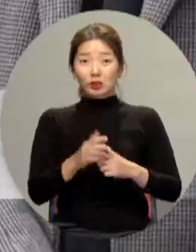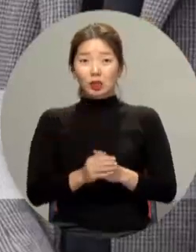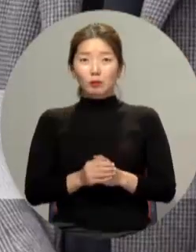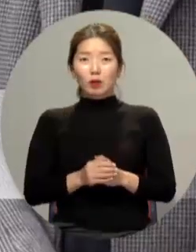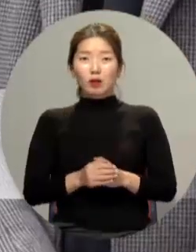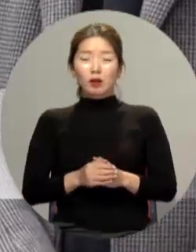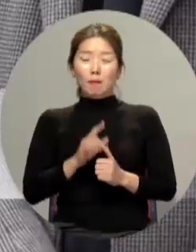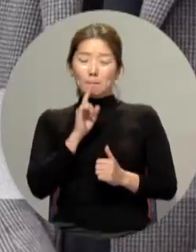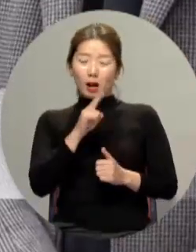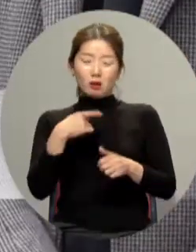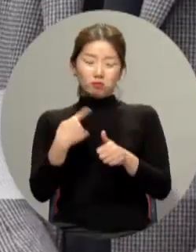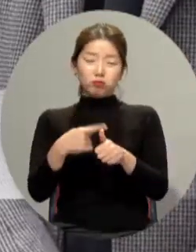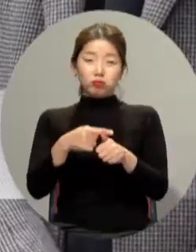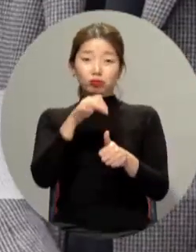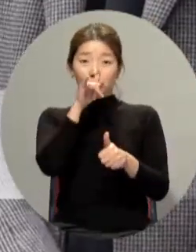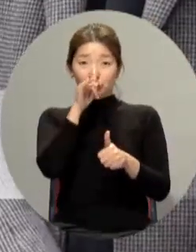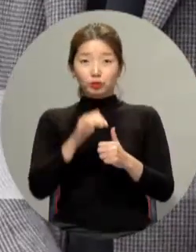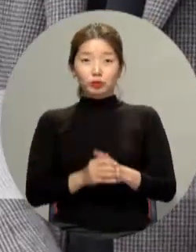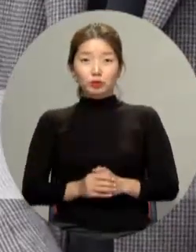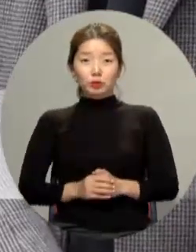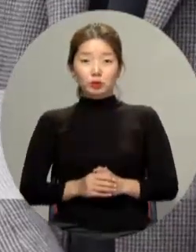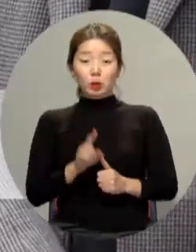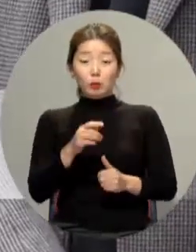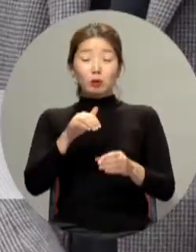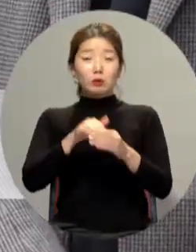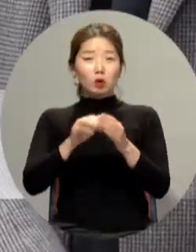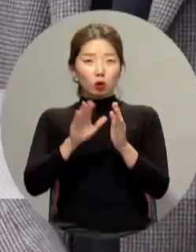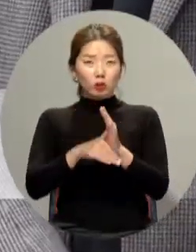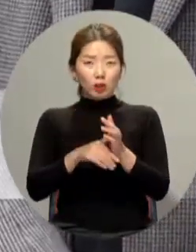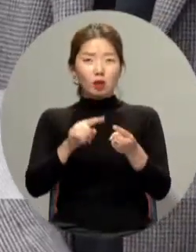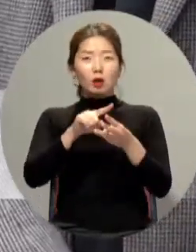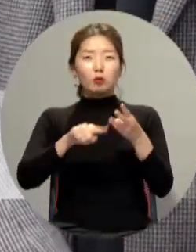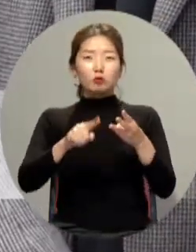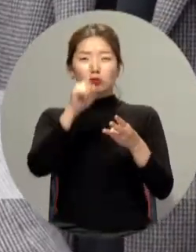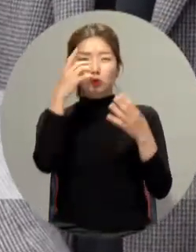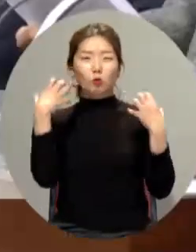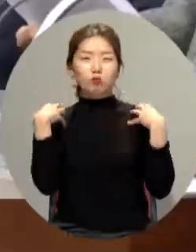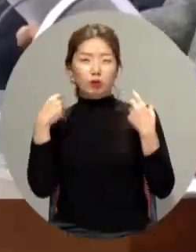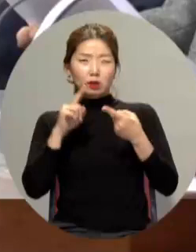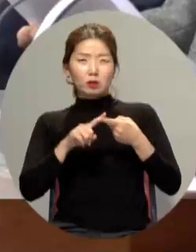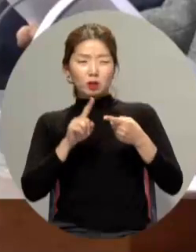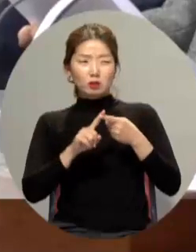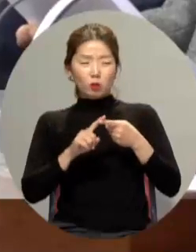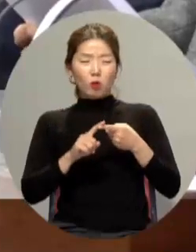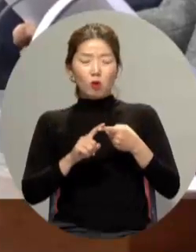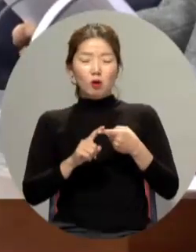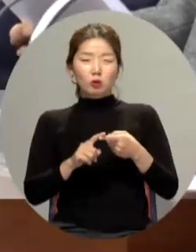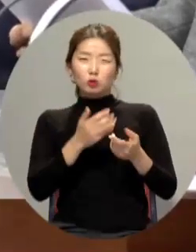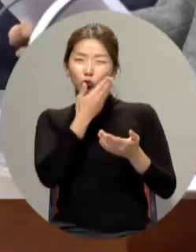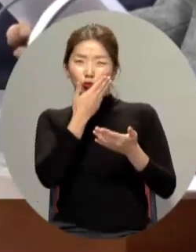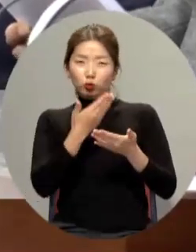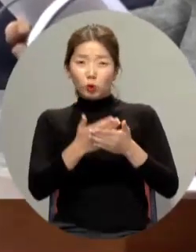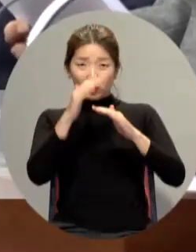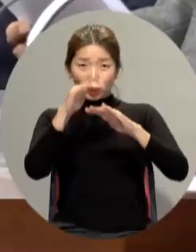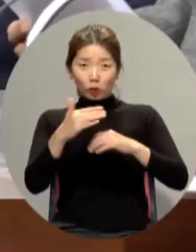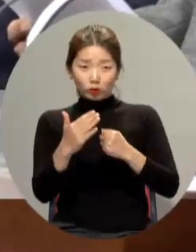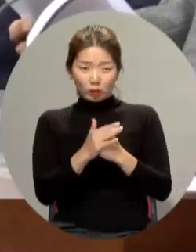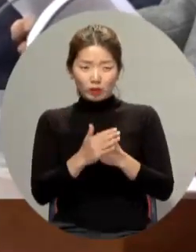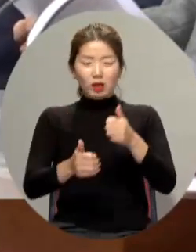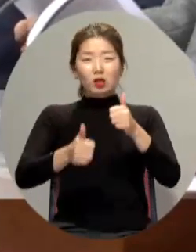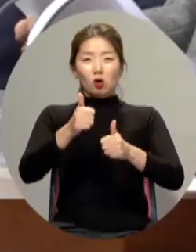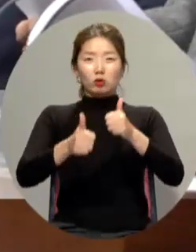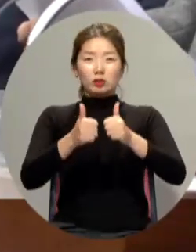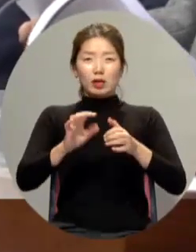강도 높게 비판했습니다 또 이번 총선이 윤성열 정권 심판을 위한 중대한 선거인만큼 정책 경쟁을